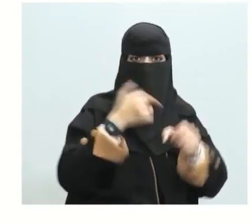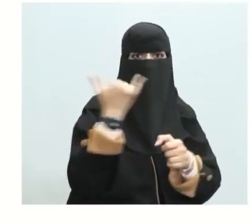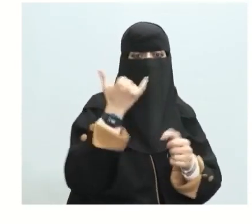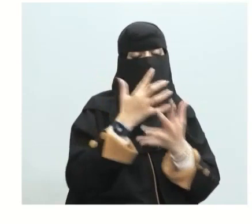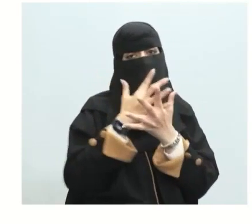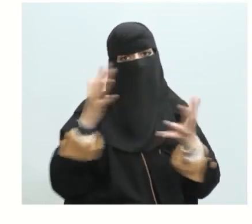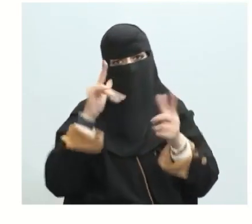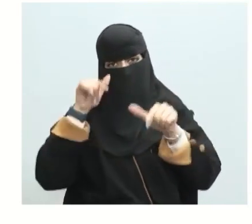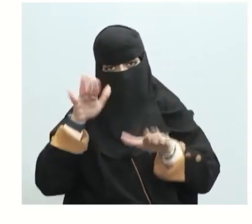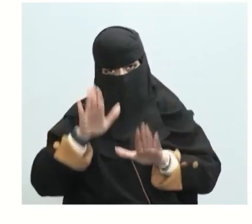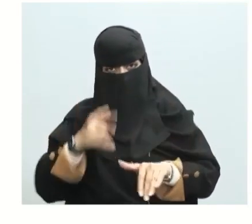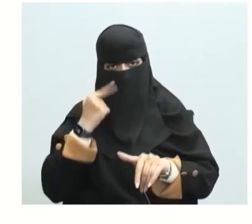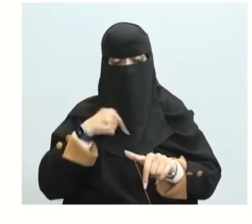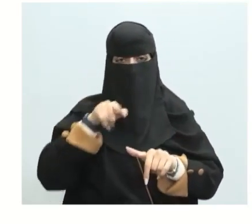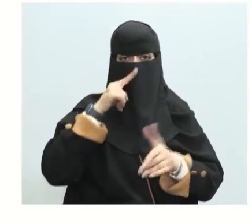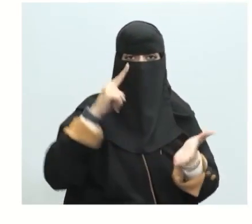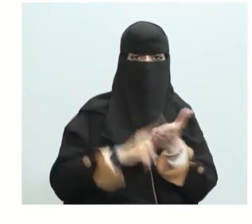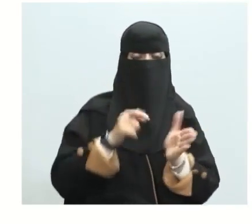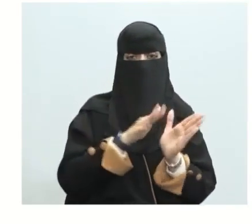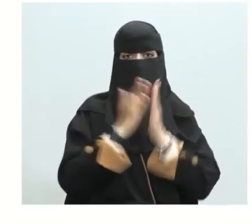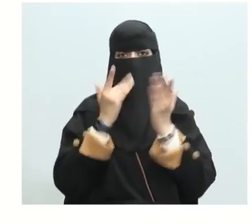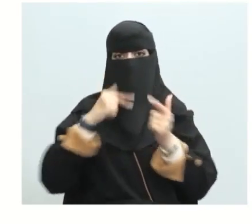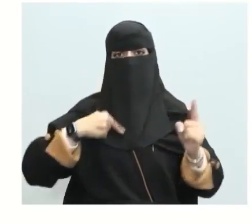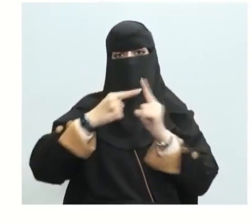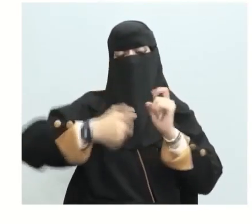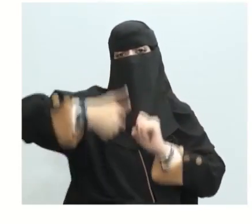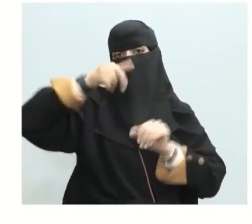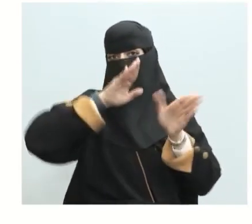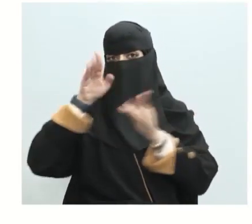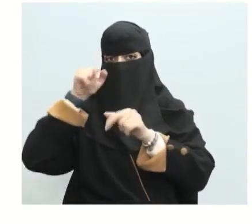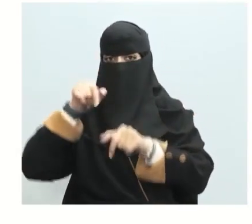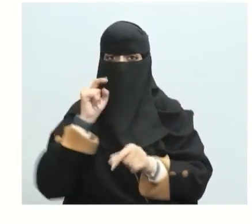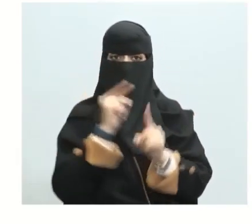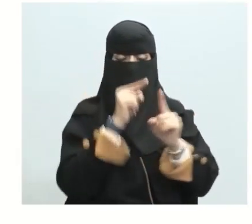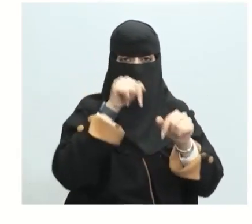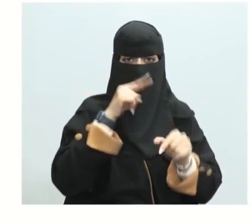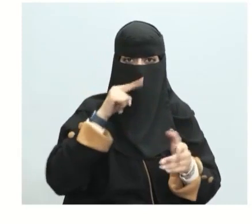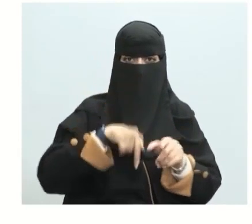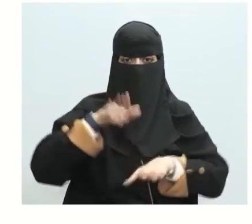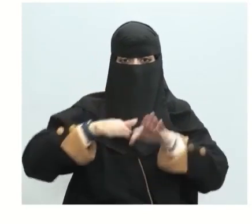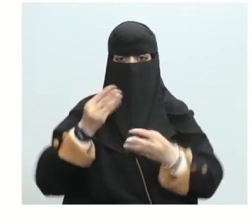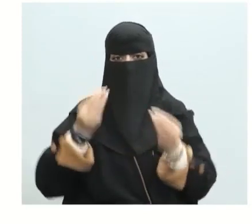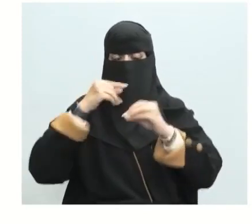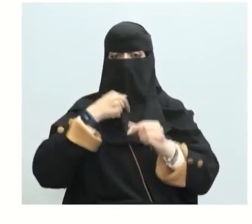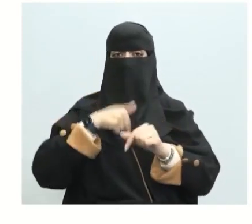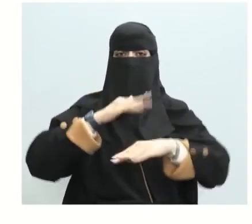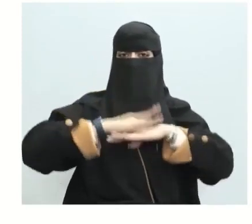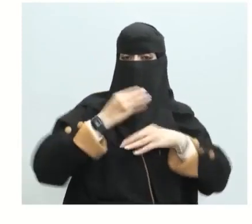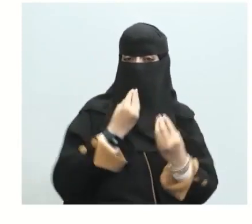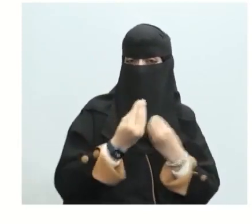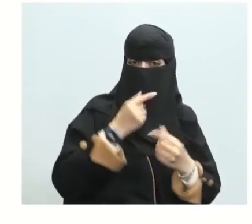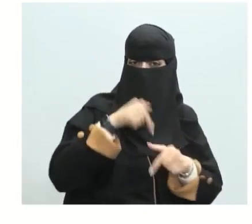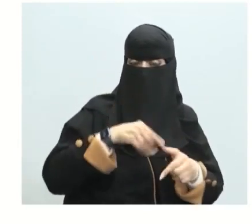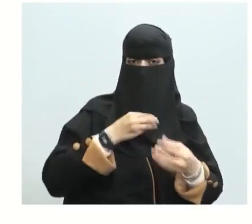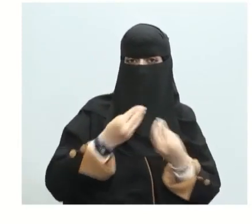كبيره في حياتنا وارجو ان يساعد هذا الكتاب على تحقيق هذا الغرض وايضا على توافر الباقه والاحترام في